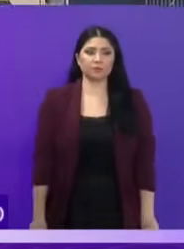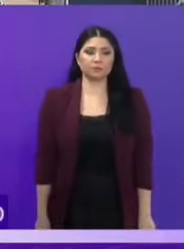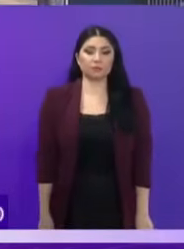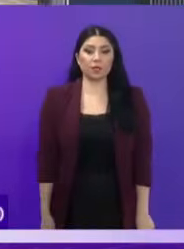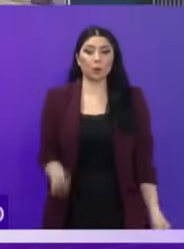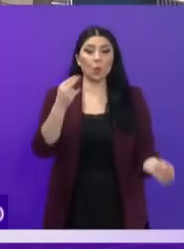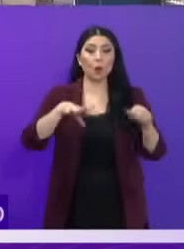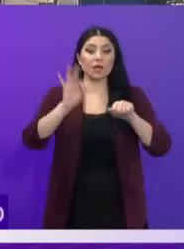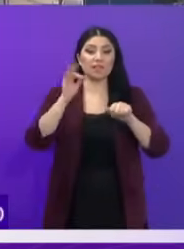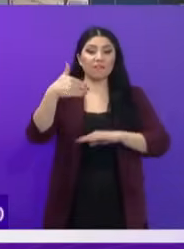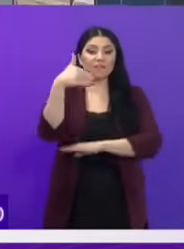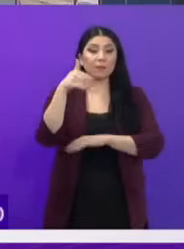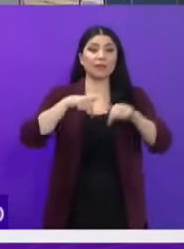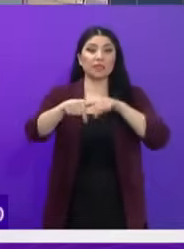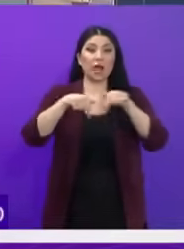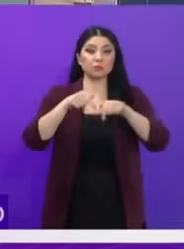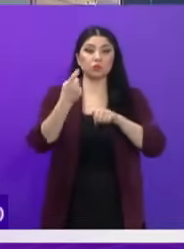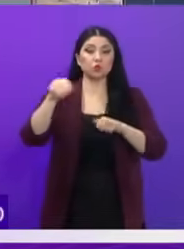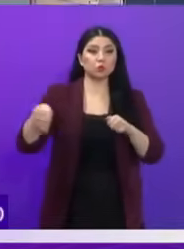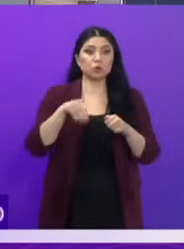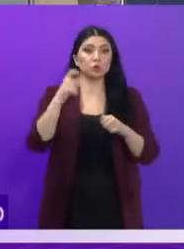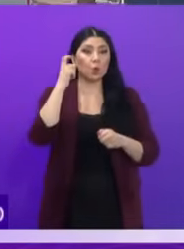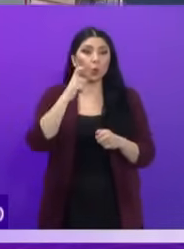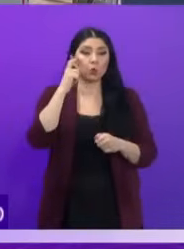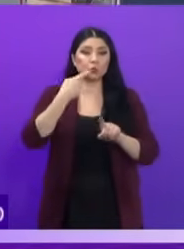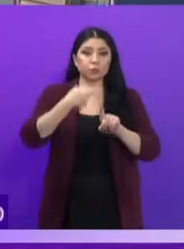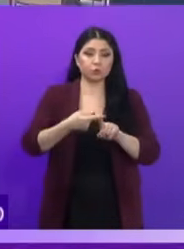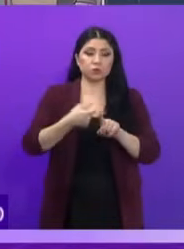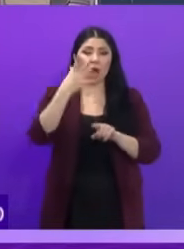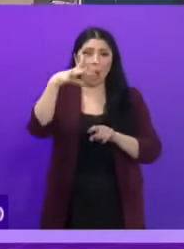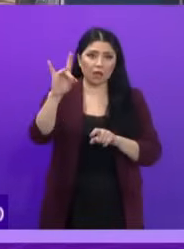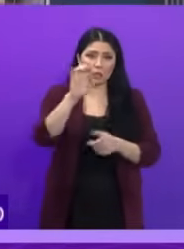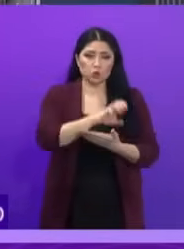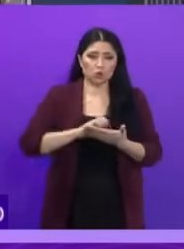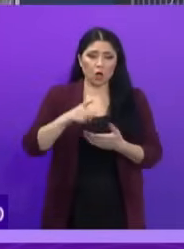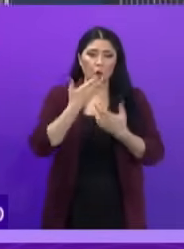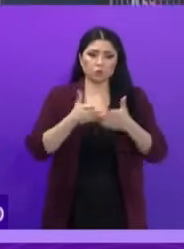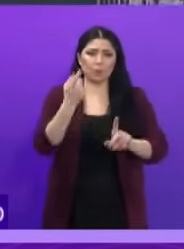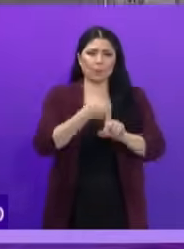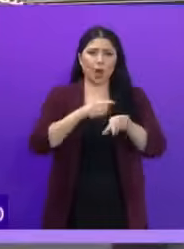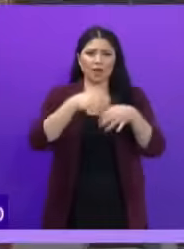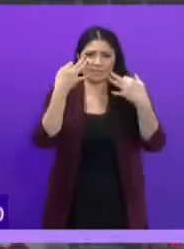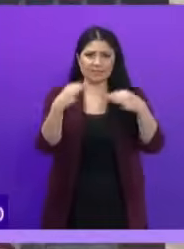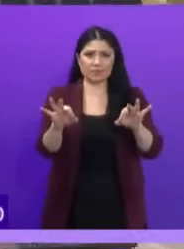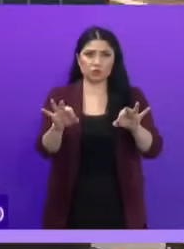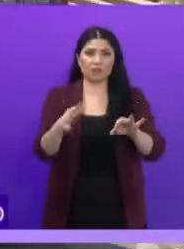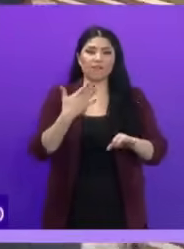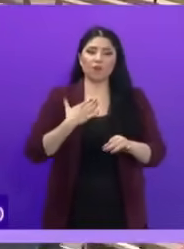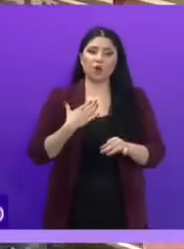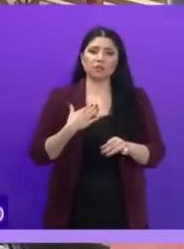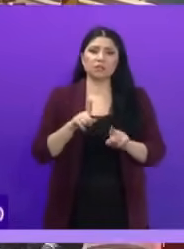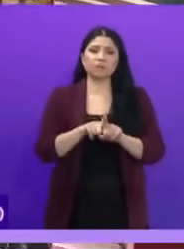Bun găsit! Firmele de transport din județul Cluj și nu numai au început protestul încă de la ora 10. Aceștia vor să atragă